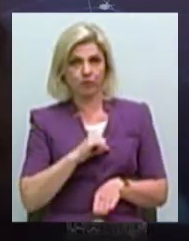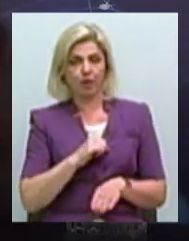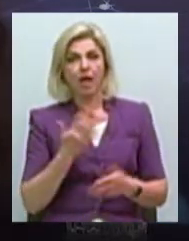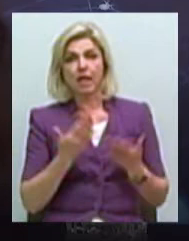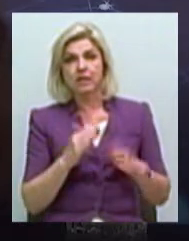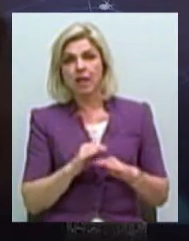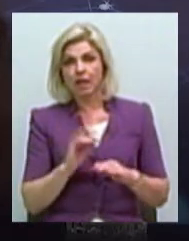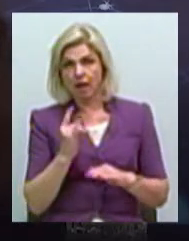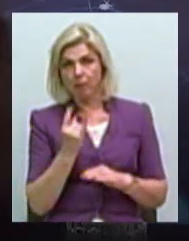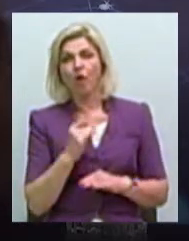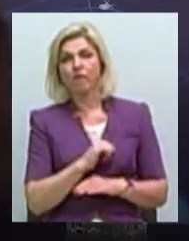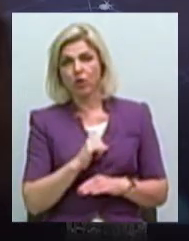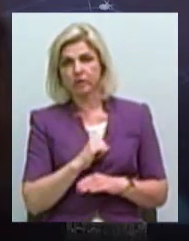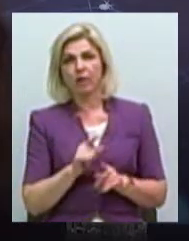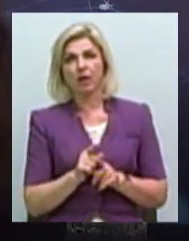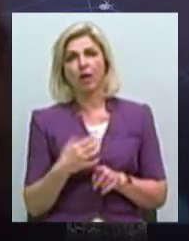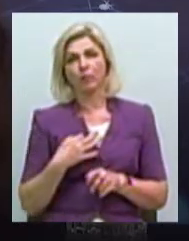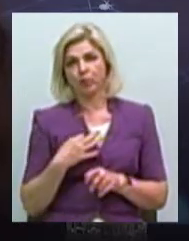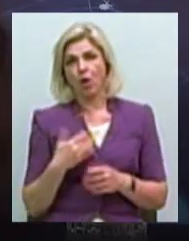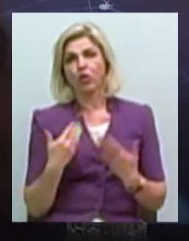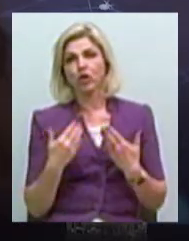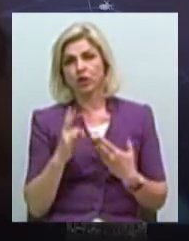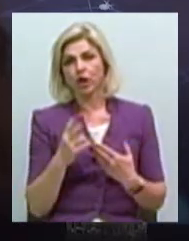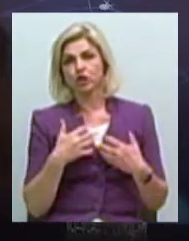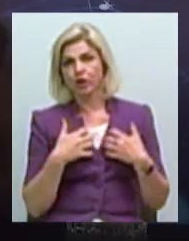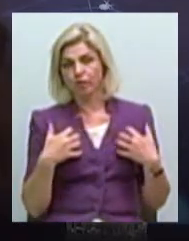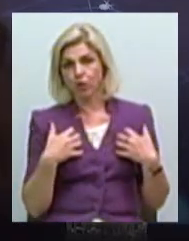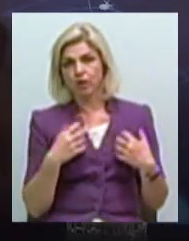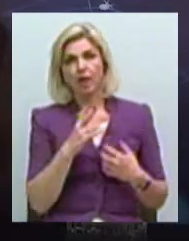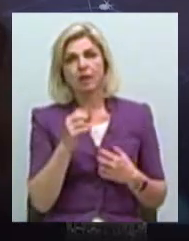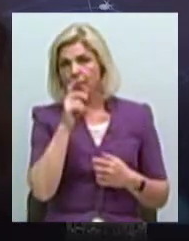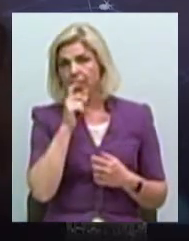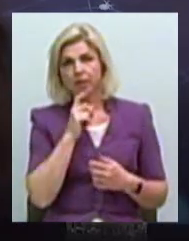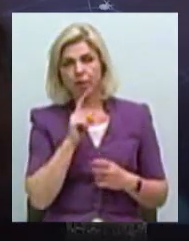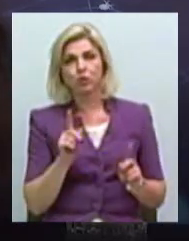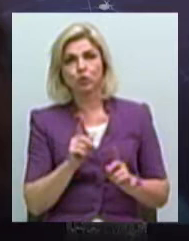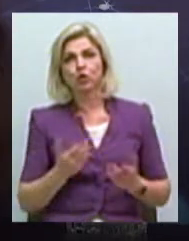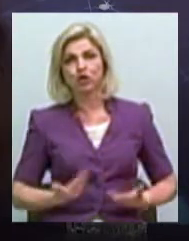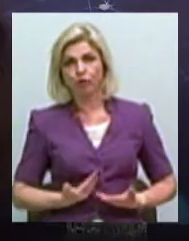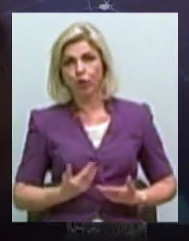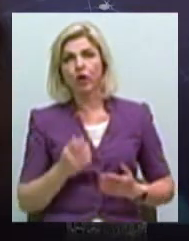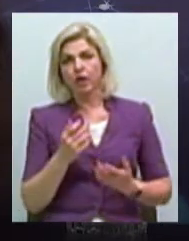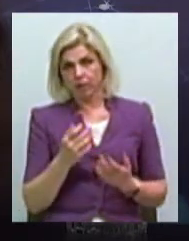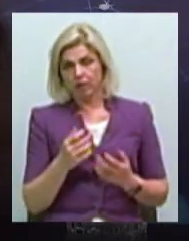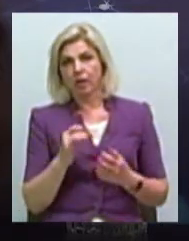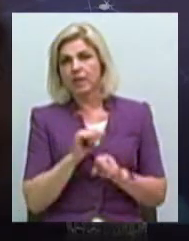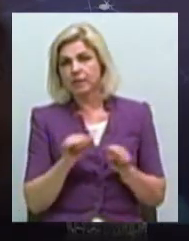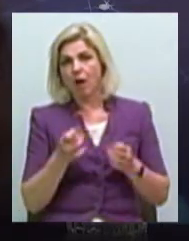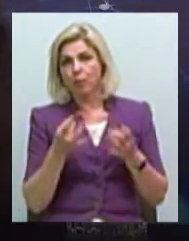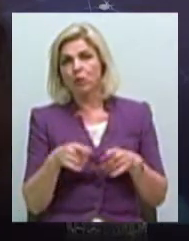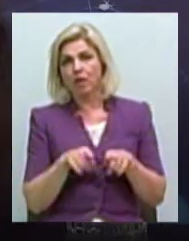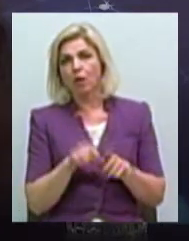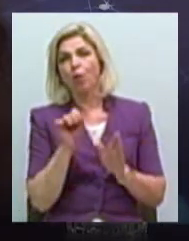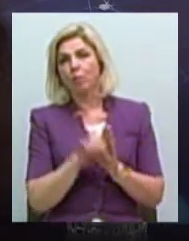с пренебрежительным отношением к животному, с непониманием того, что живое существо нельзя просто так взять убить, потому что